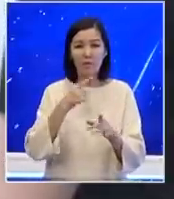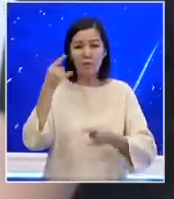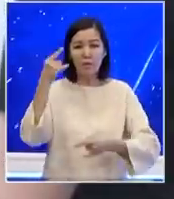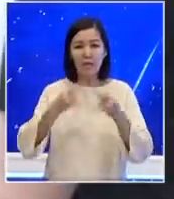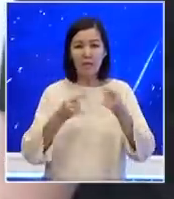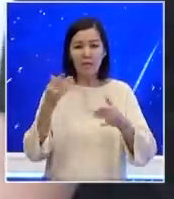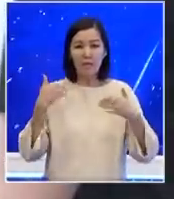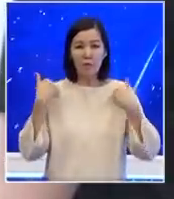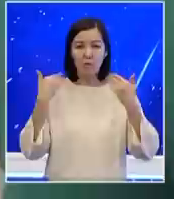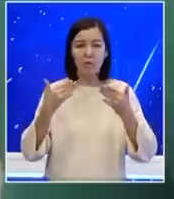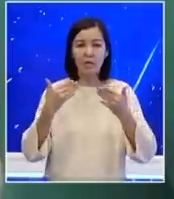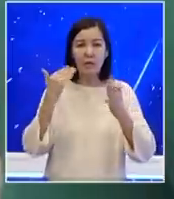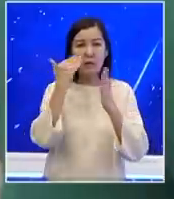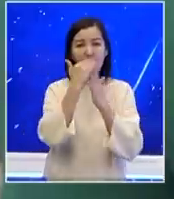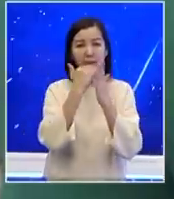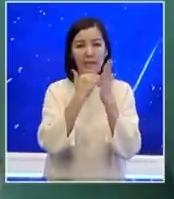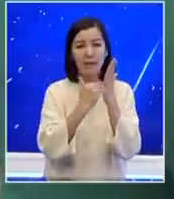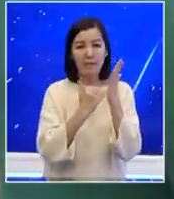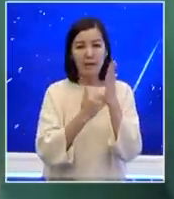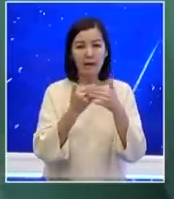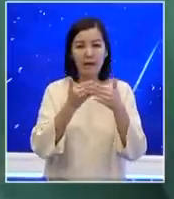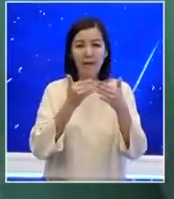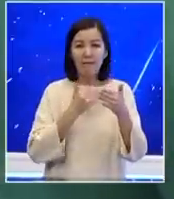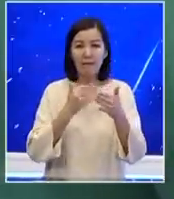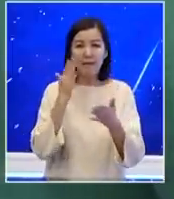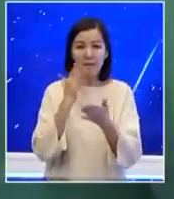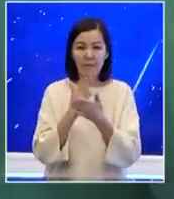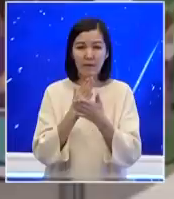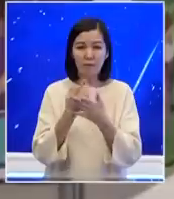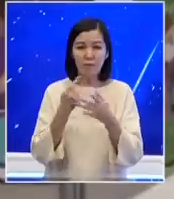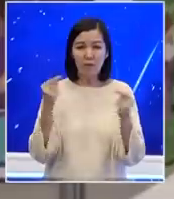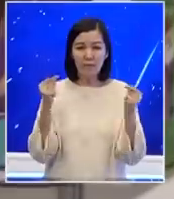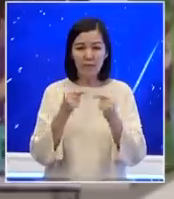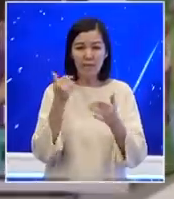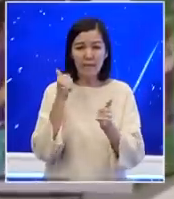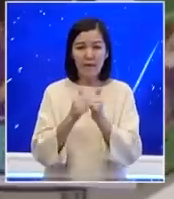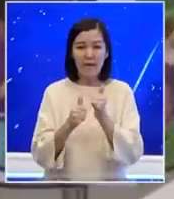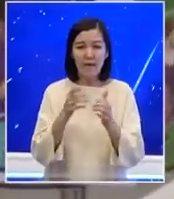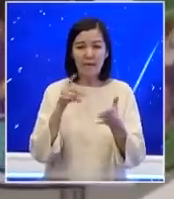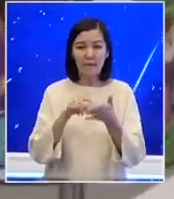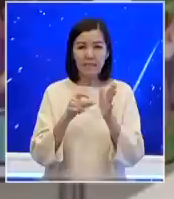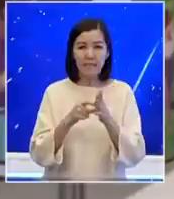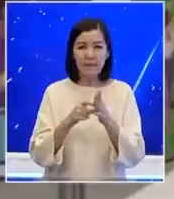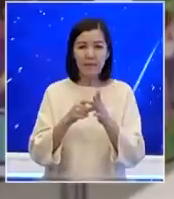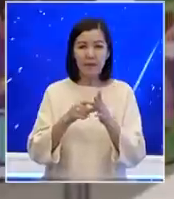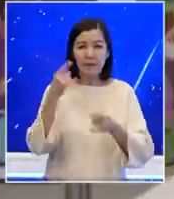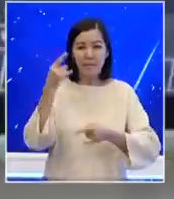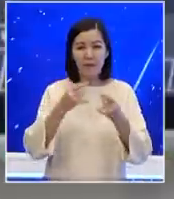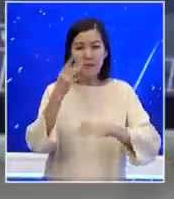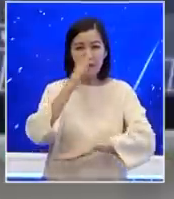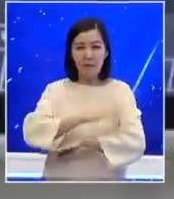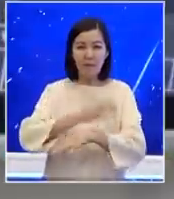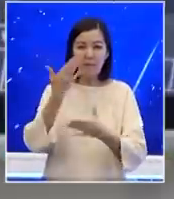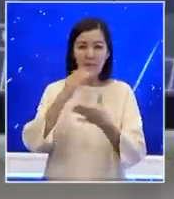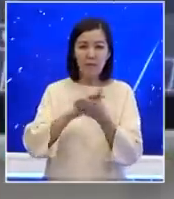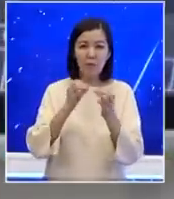телеарнада көрсетілетін бағдарламалардың кестелері алдын ала таратылған. Соған сәйкес әрсіні бөзіні арналған бене сабақтармен танысады. Берілген